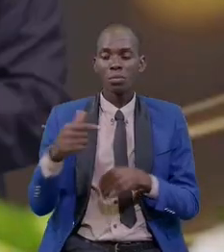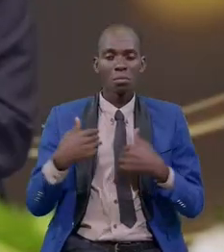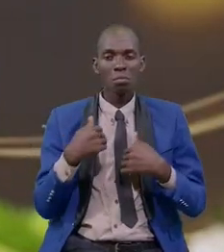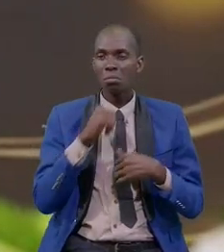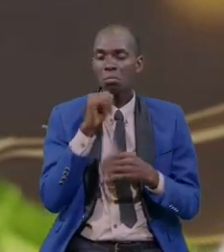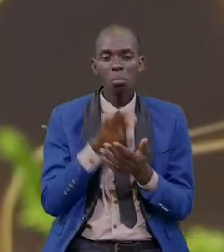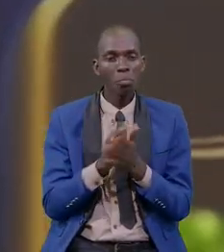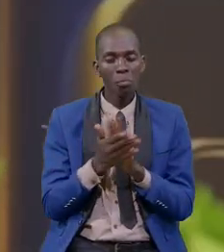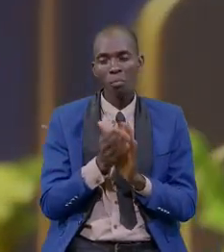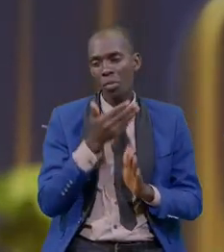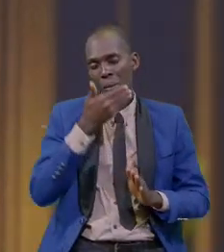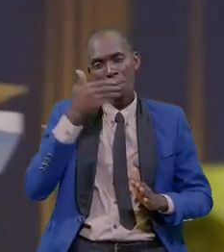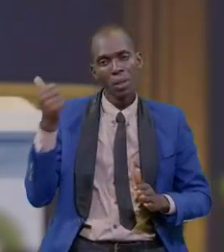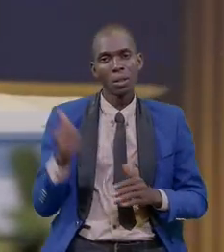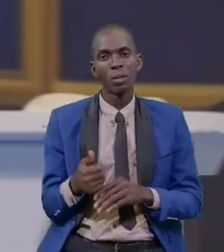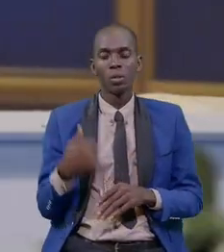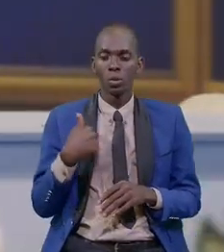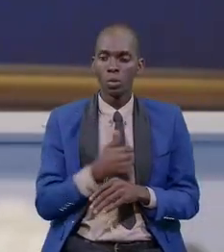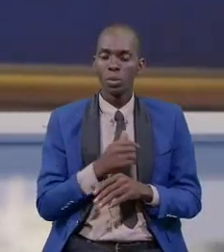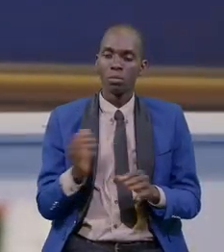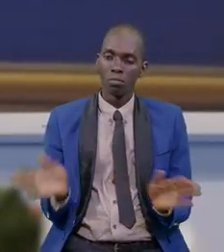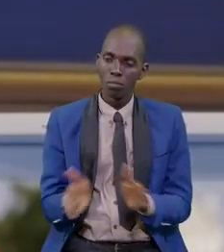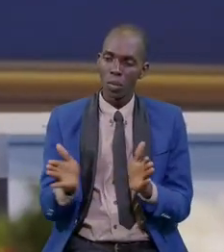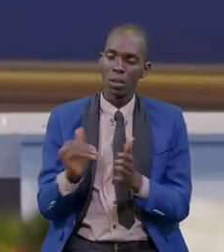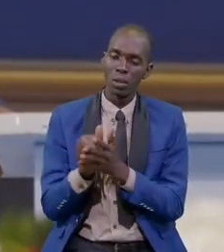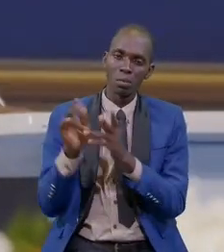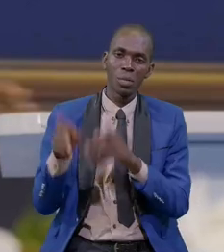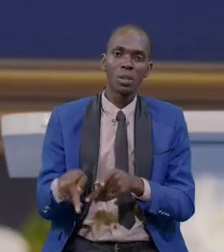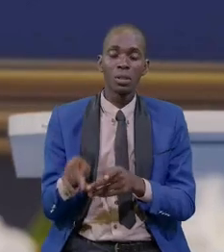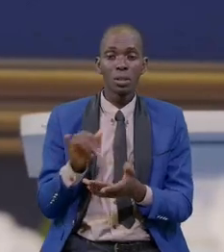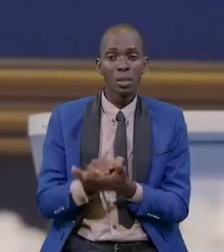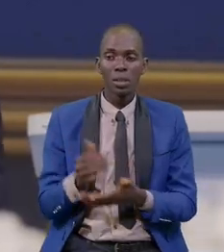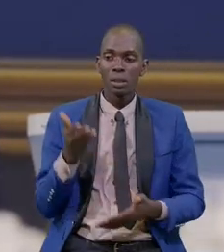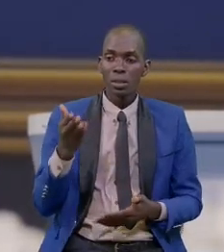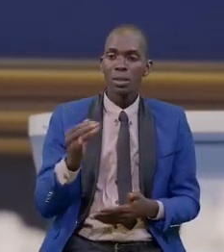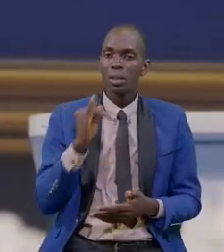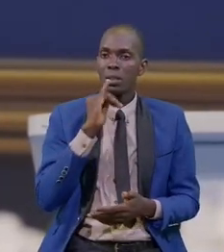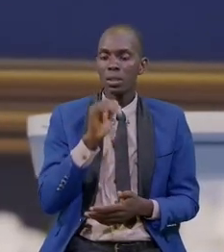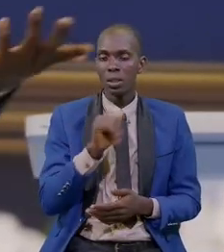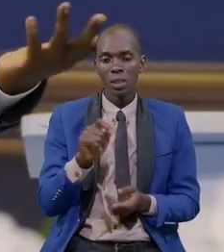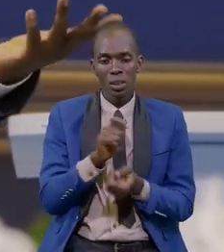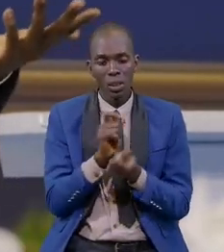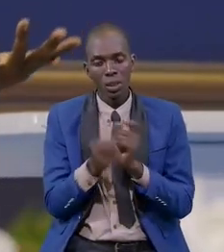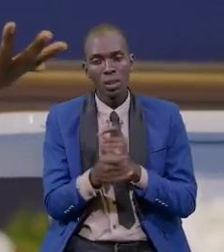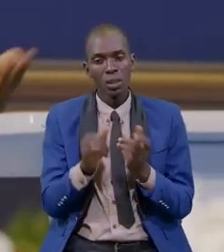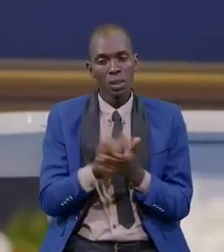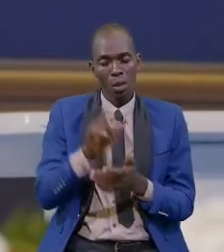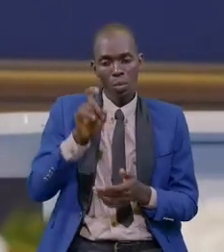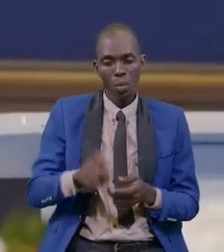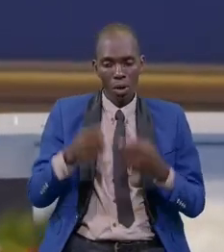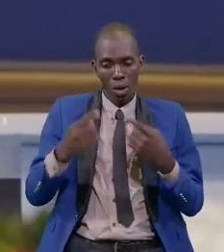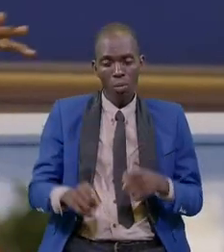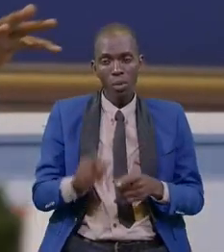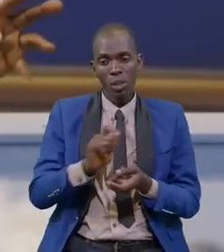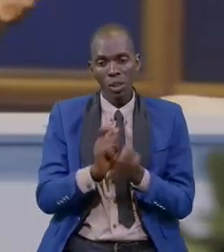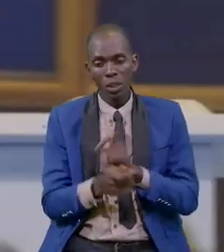il n'est pas meilleur. Nous lui parlons et nous lui disons, il doit avoir un changement dans ton travail. Un changement qui